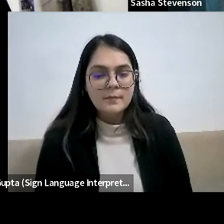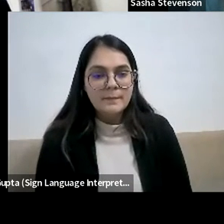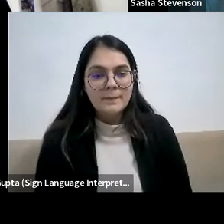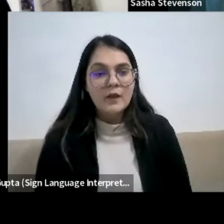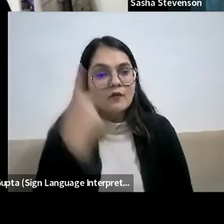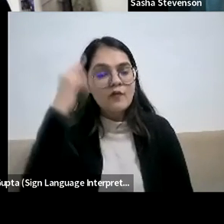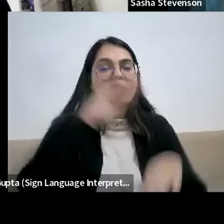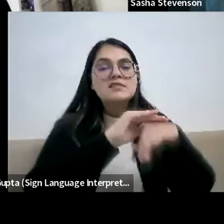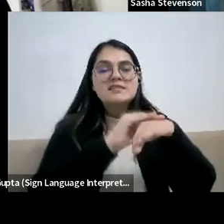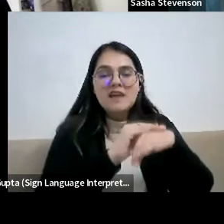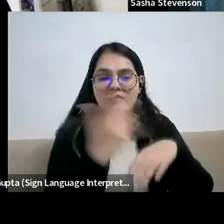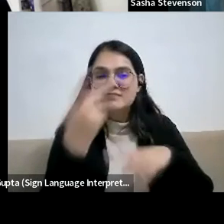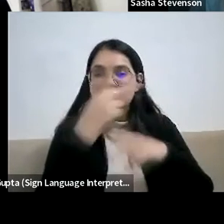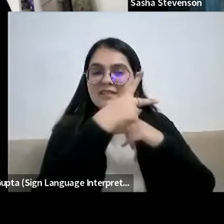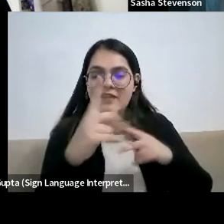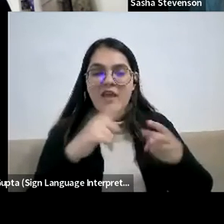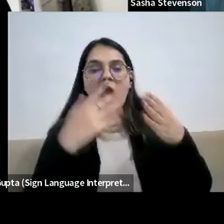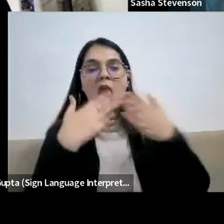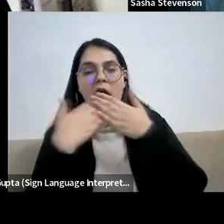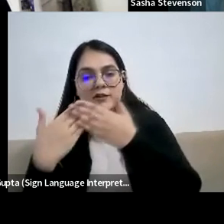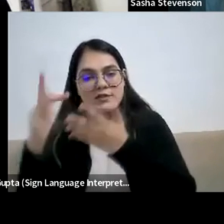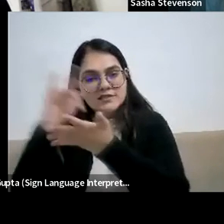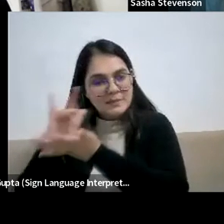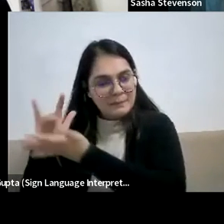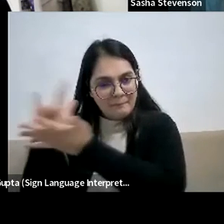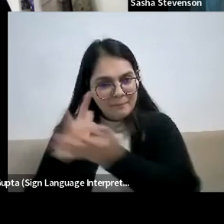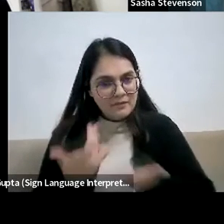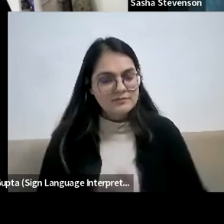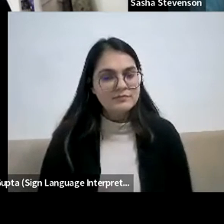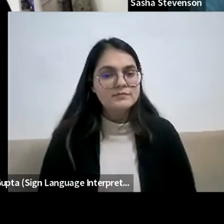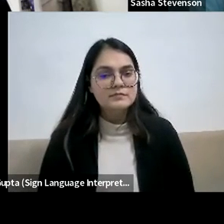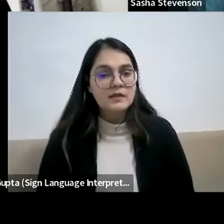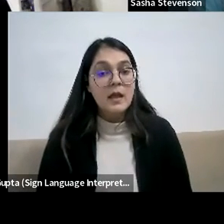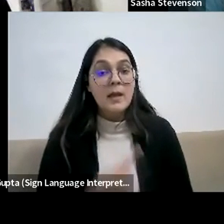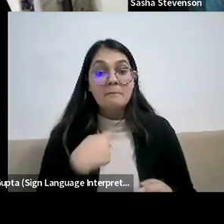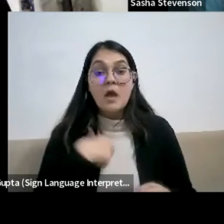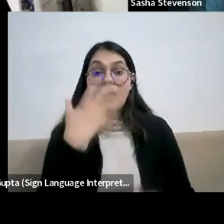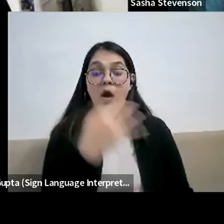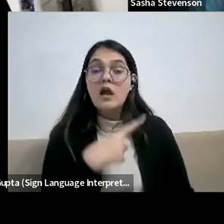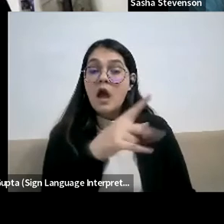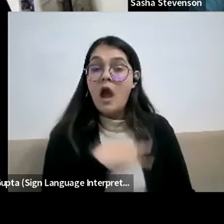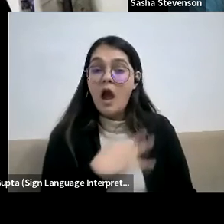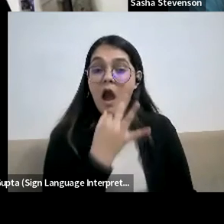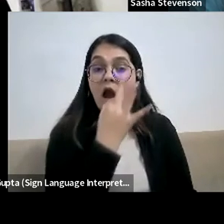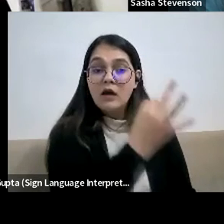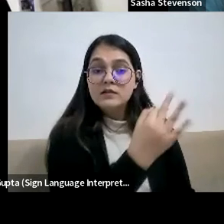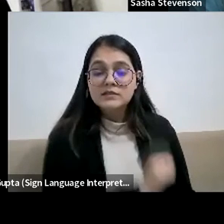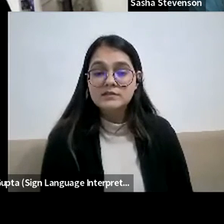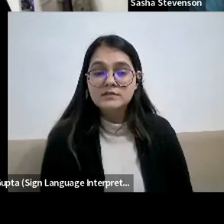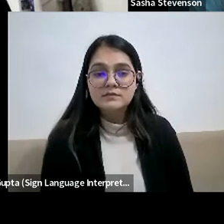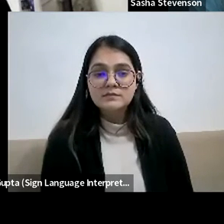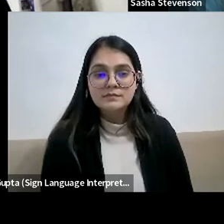पब्लिक सर्विसेज में या एजुकेशनल इंस्टीट्यूशंस में। मगर मेरा सवाल आपके लिए ये है कि ये